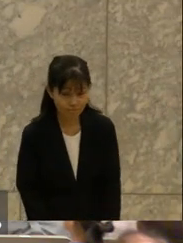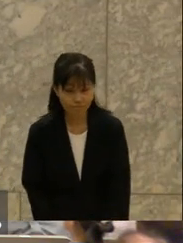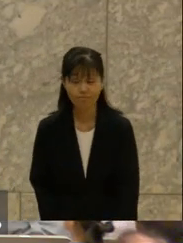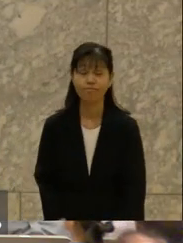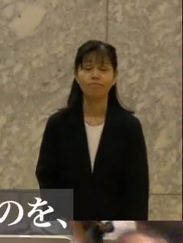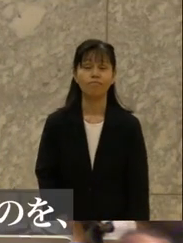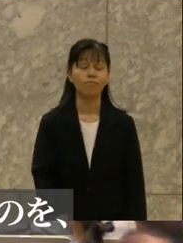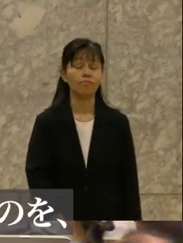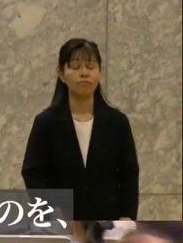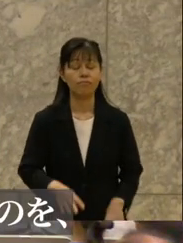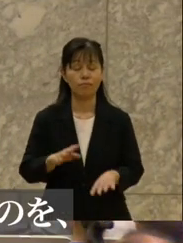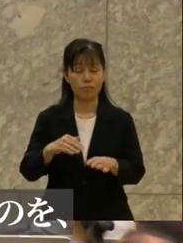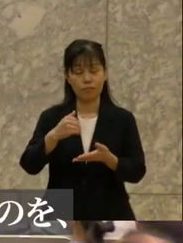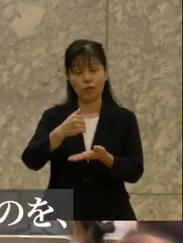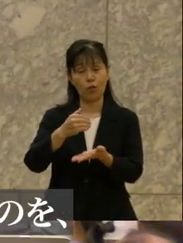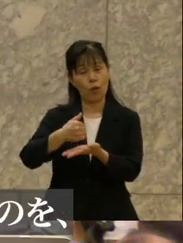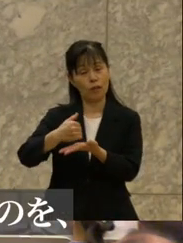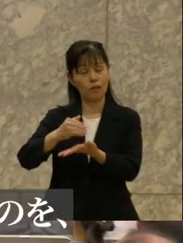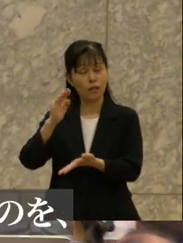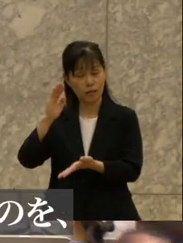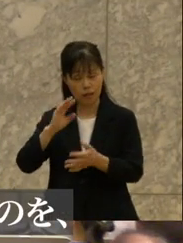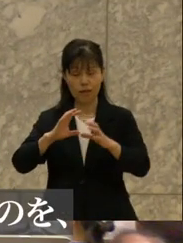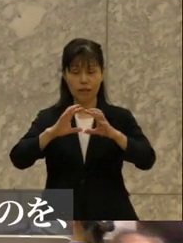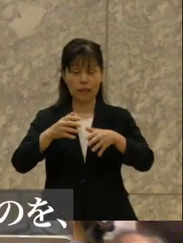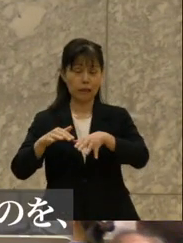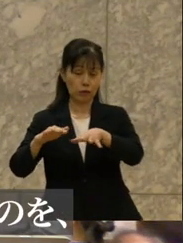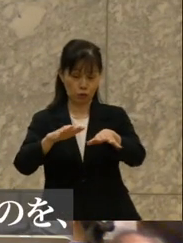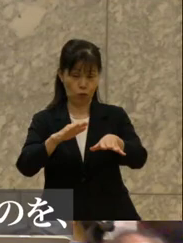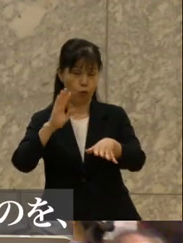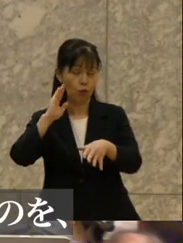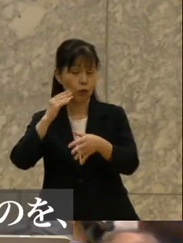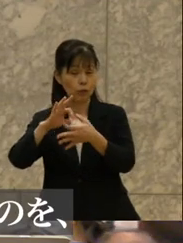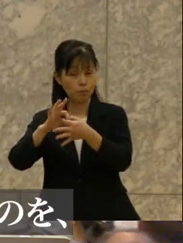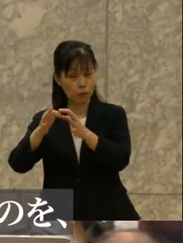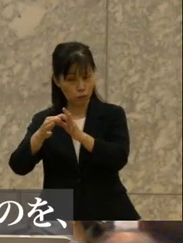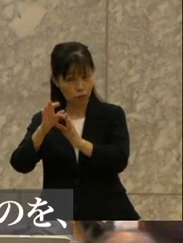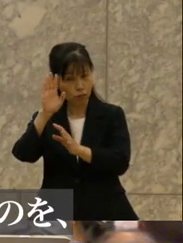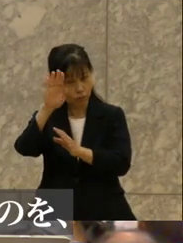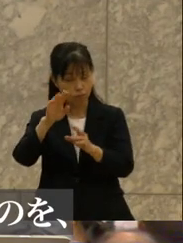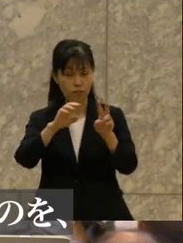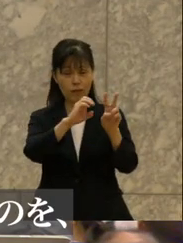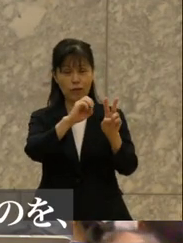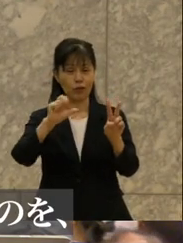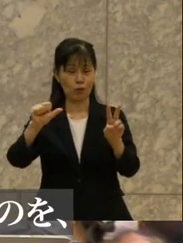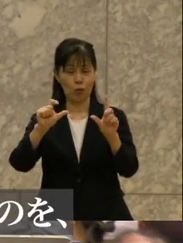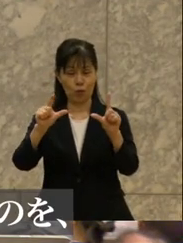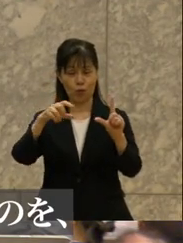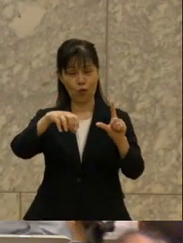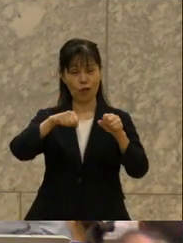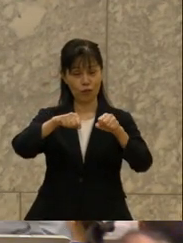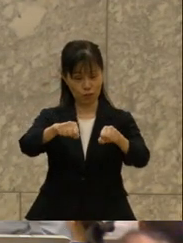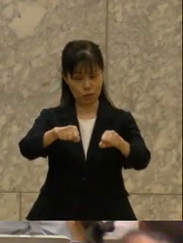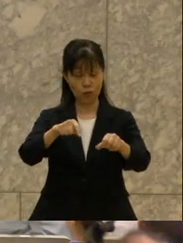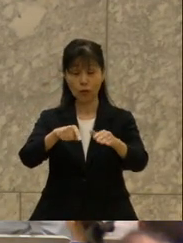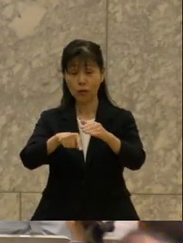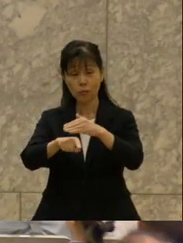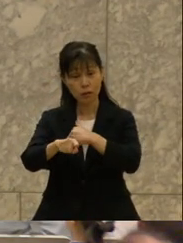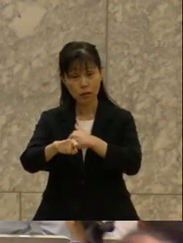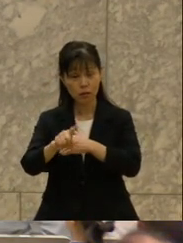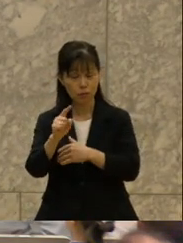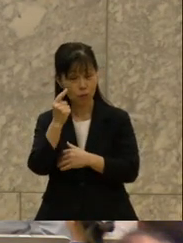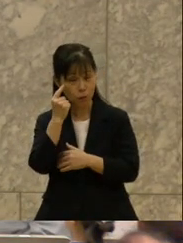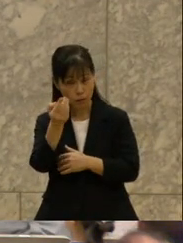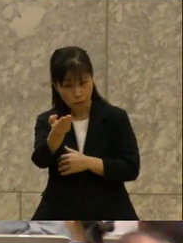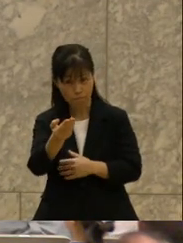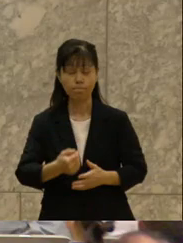をお聞きになっていながらですね大陸状況世界陸上デオリンピックが2025年に東京にやってくるその意義というものをどういうふうに我々は